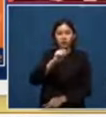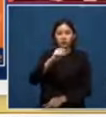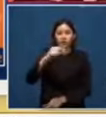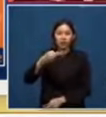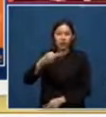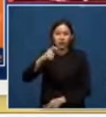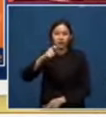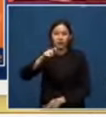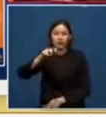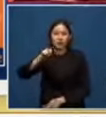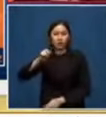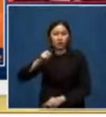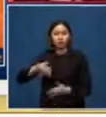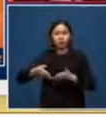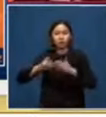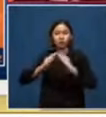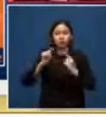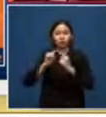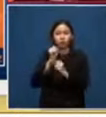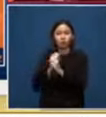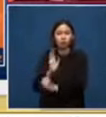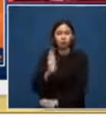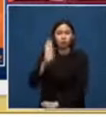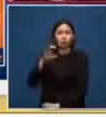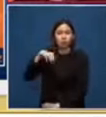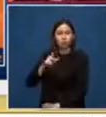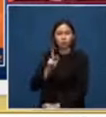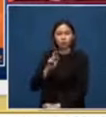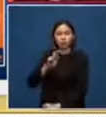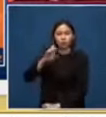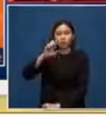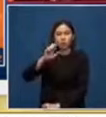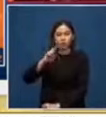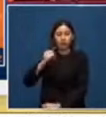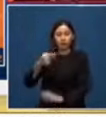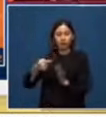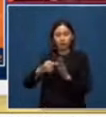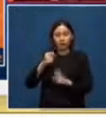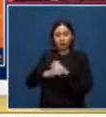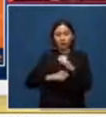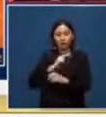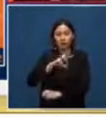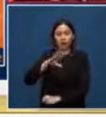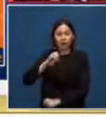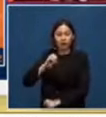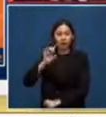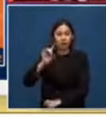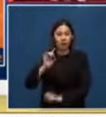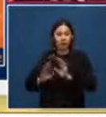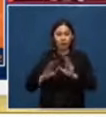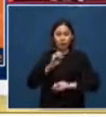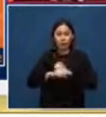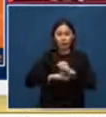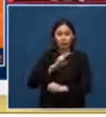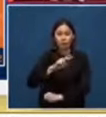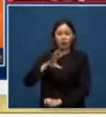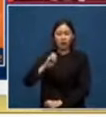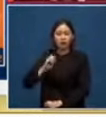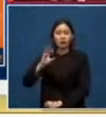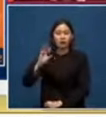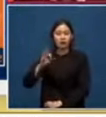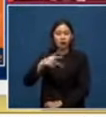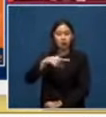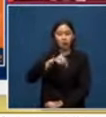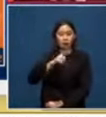ครับถูกสร้างโดยบริษัทกีทาพร็อพเพอร์ตี้จำกัดสร้างเมื่อปี2558แต่เมื่อประมาณปี2559นะครับทางปว